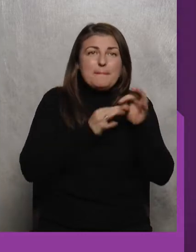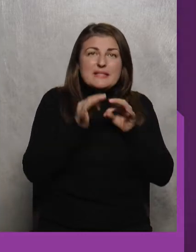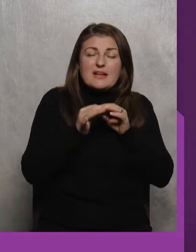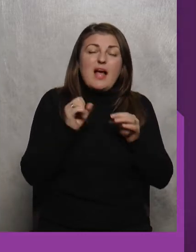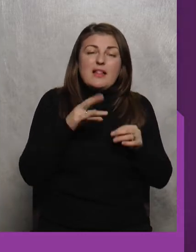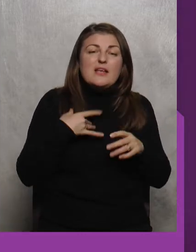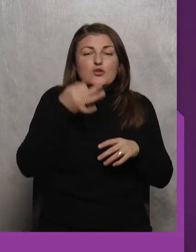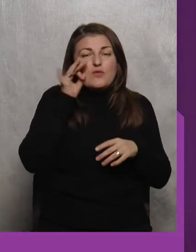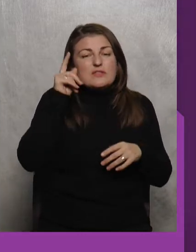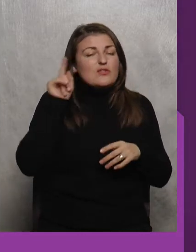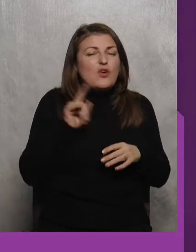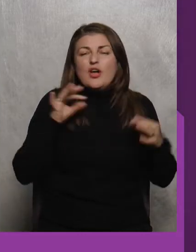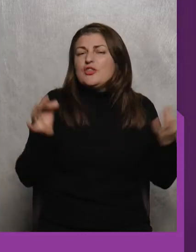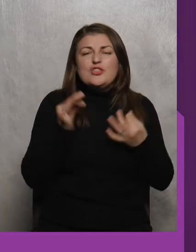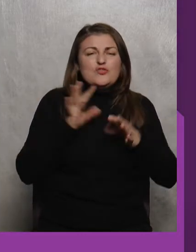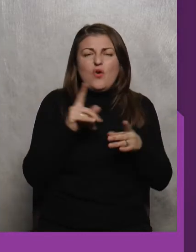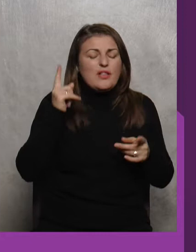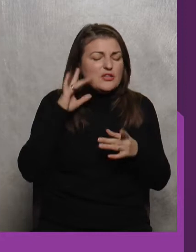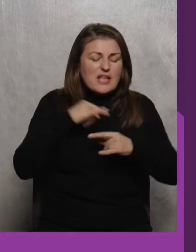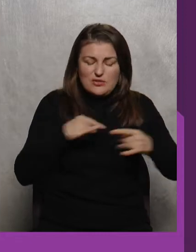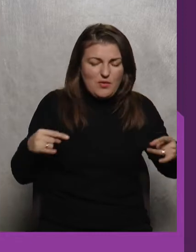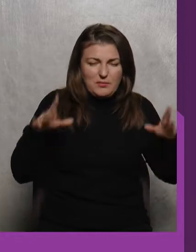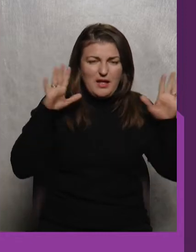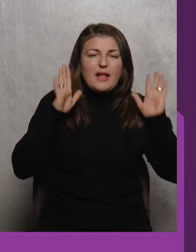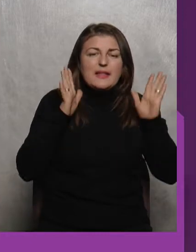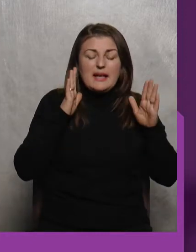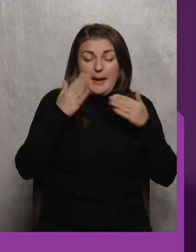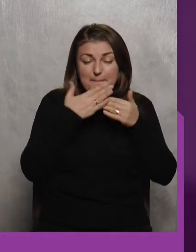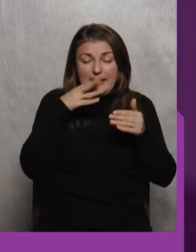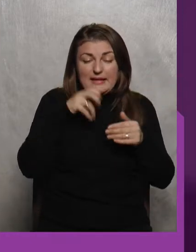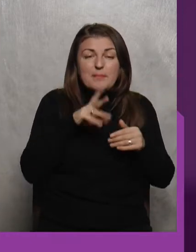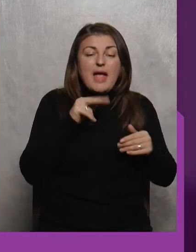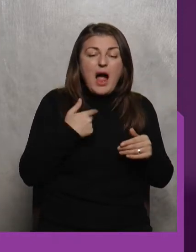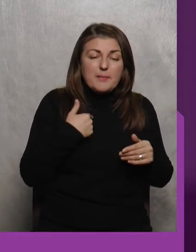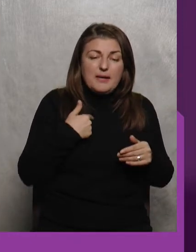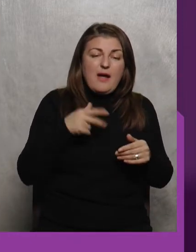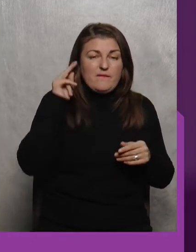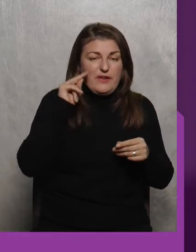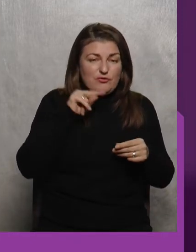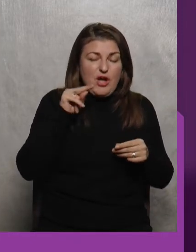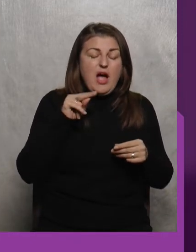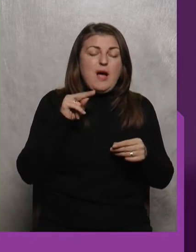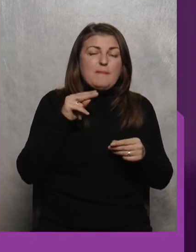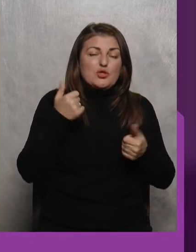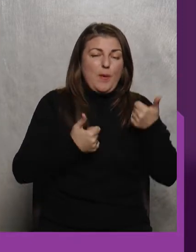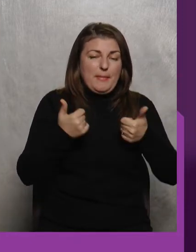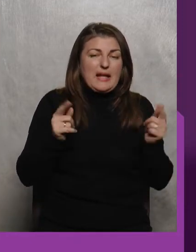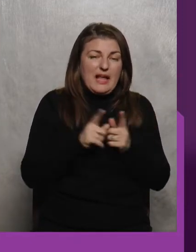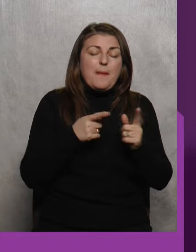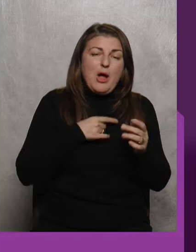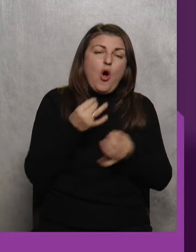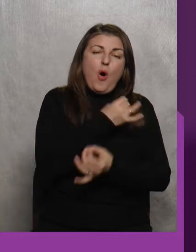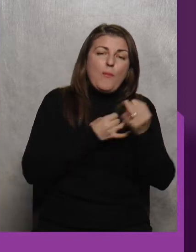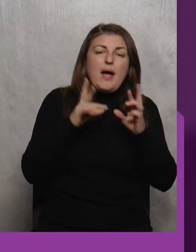але я з досвіду знаю, що нічого не чую за столом. Тільки перед тим, як ми вивчаємо суперників, ми